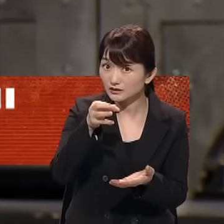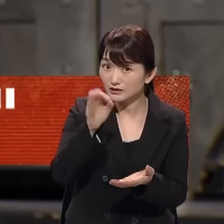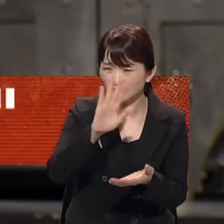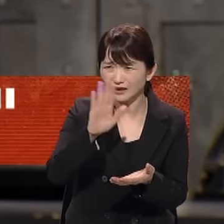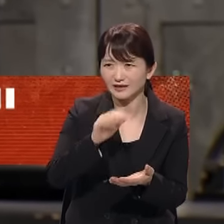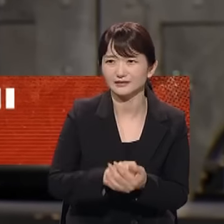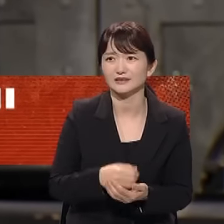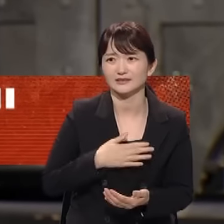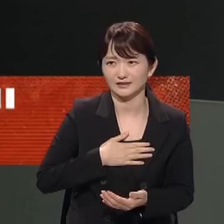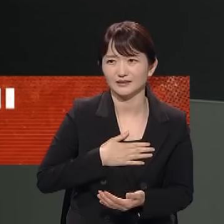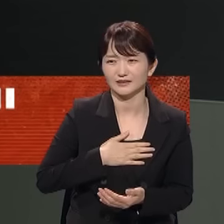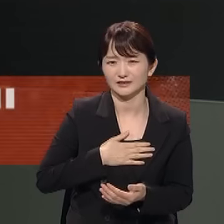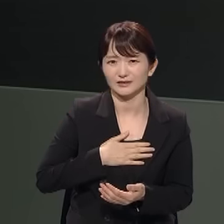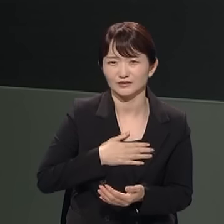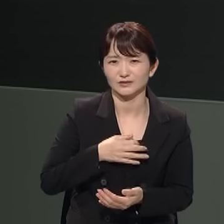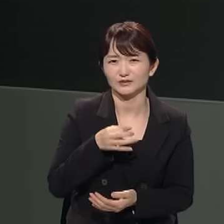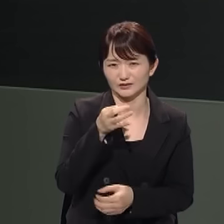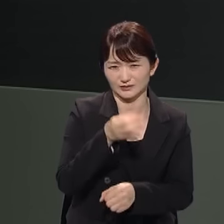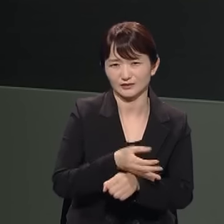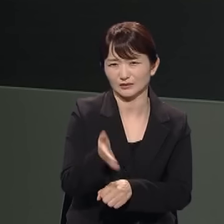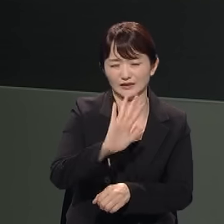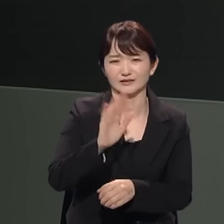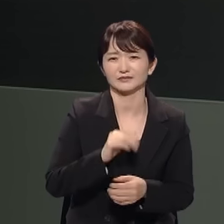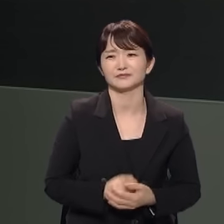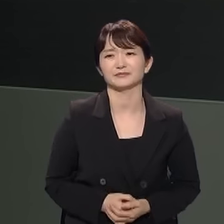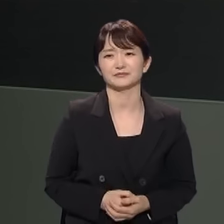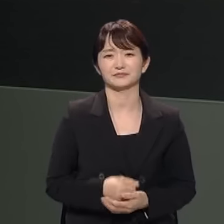예. 예. 자 마지막 사연으로 가보죠.